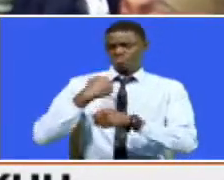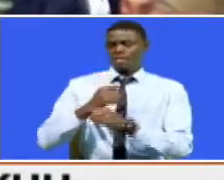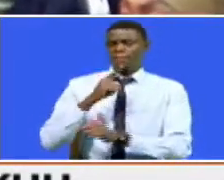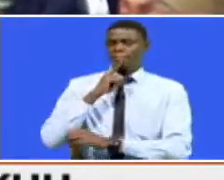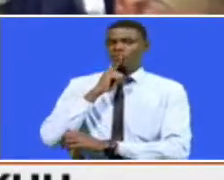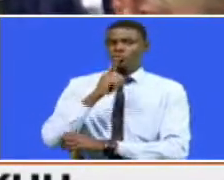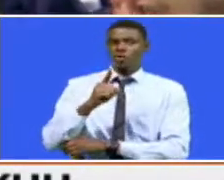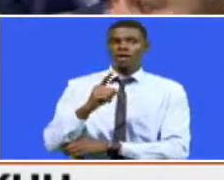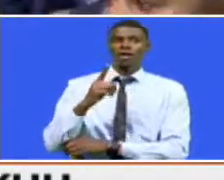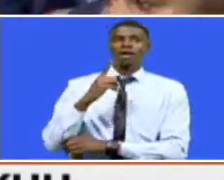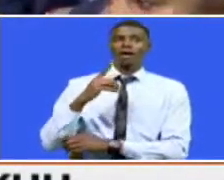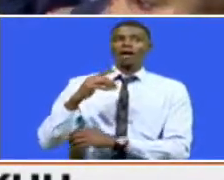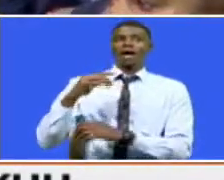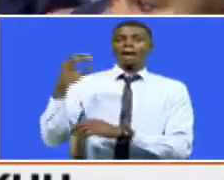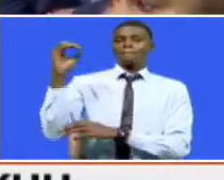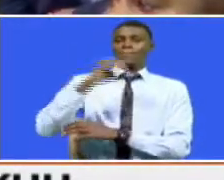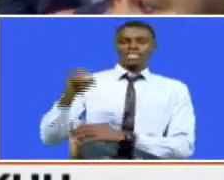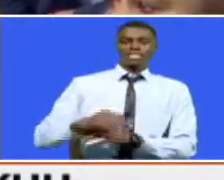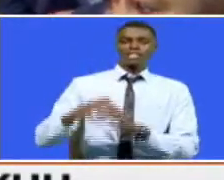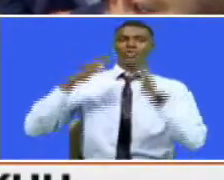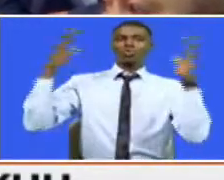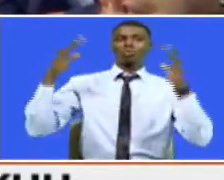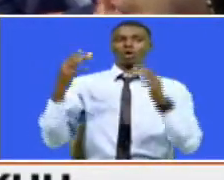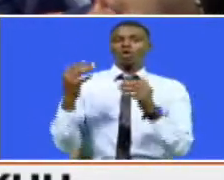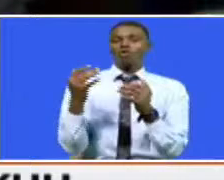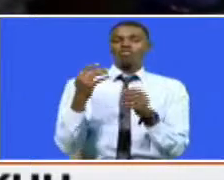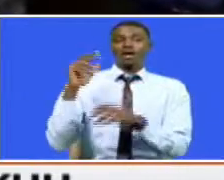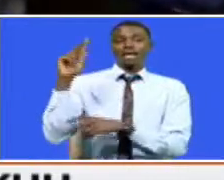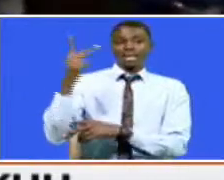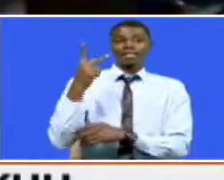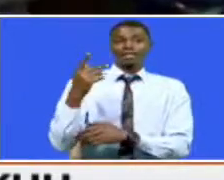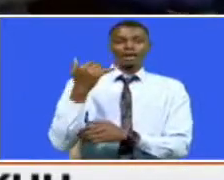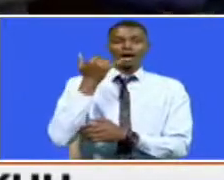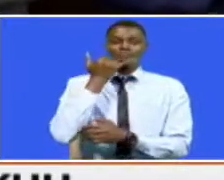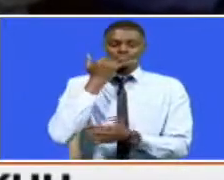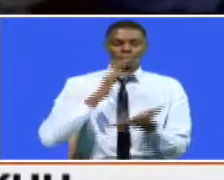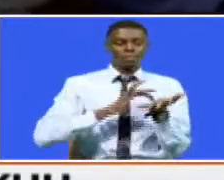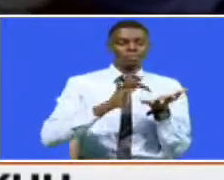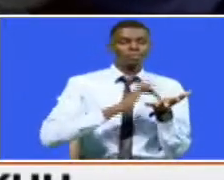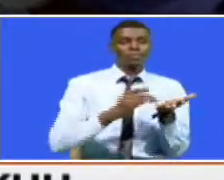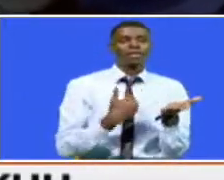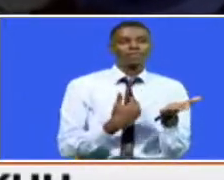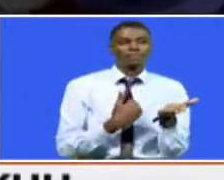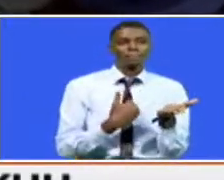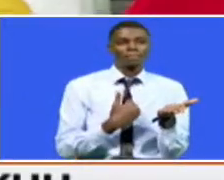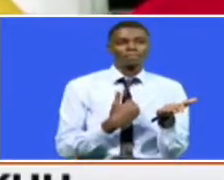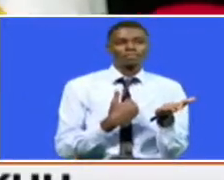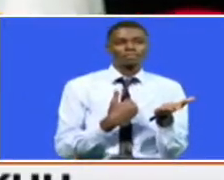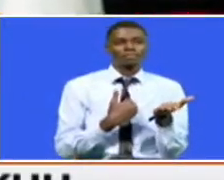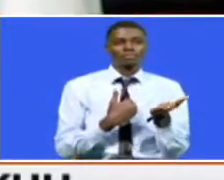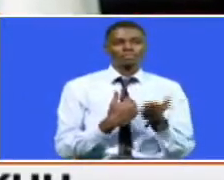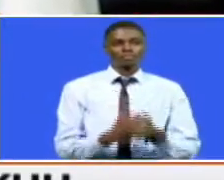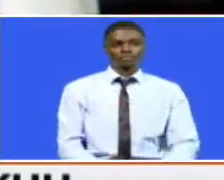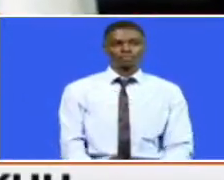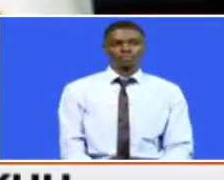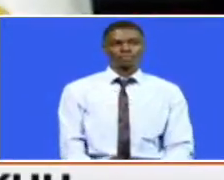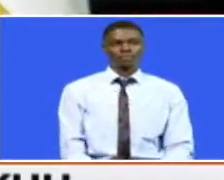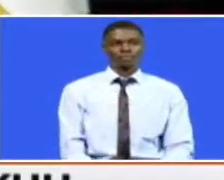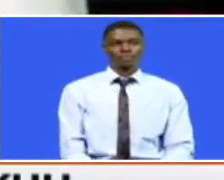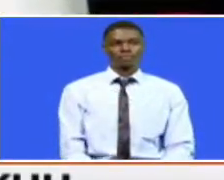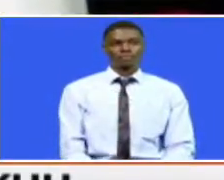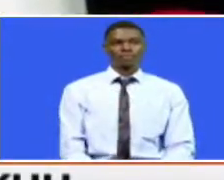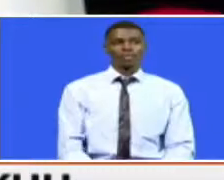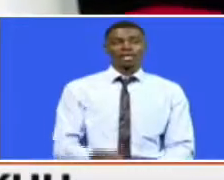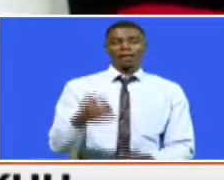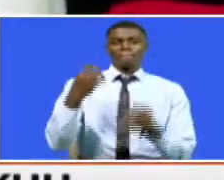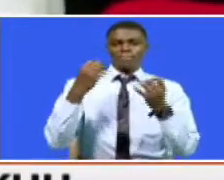ihakikishe asilimia kubwa ya wakenya ina simu za mkononi zinazoweza kuingia kwenye mitandao almaarufu smartphones, na huku